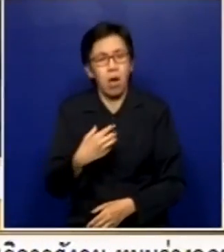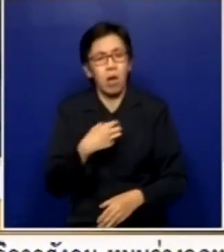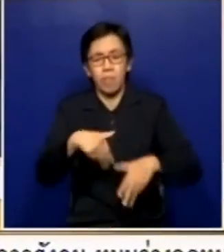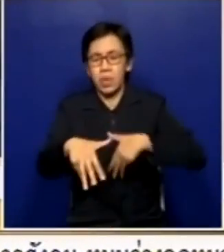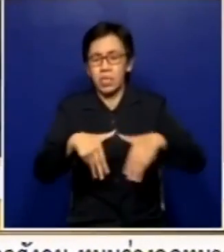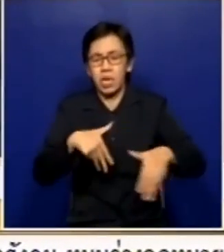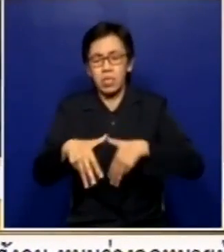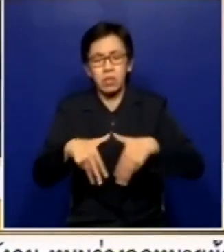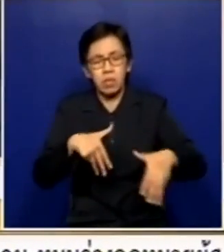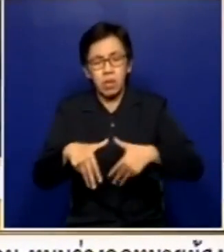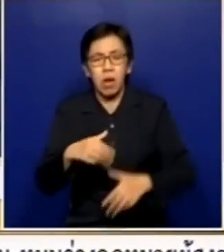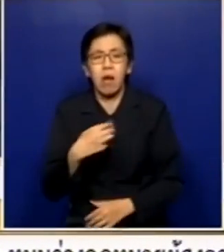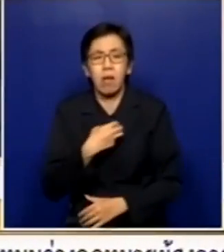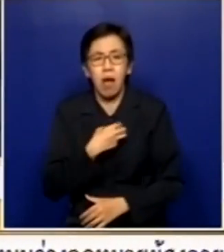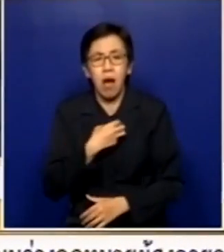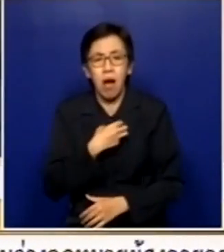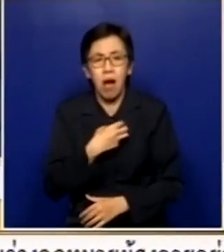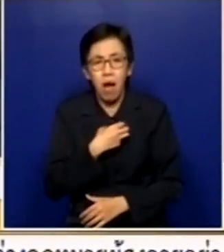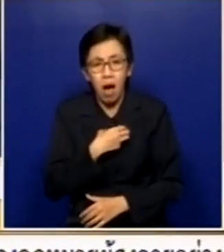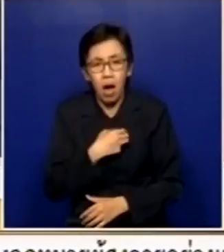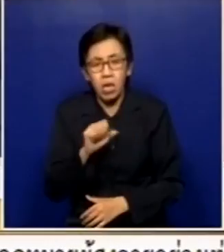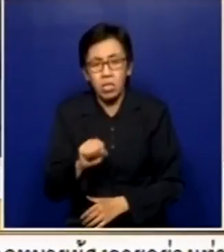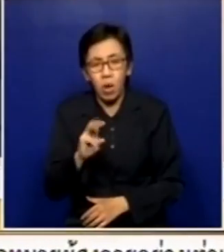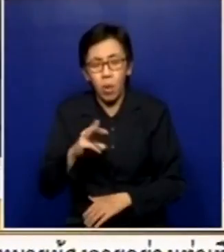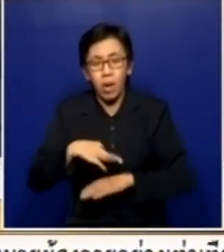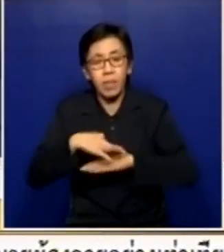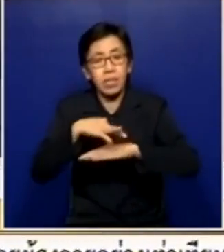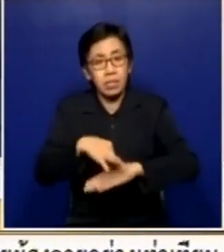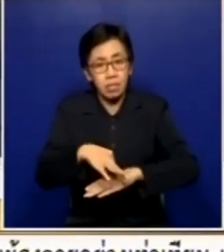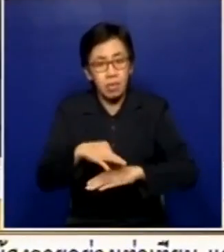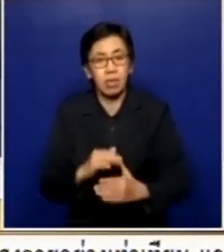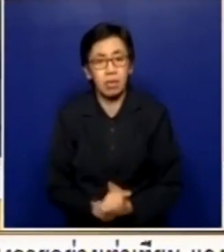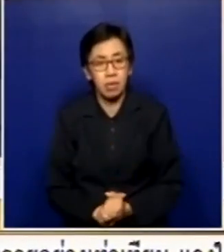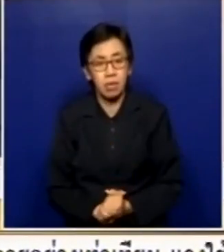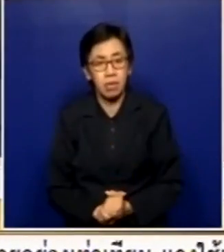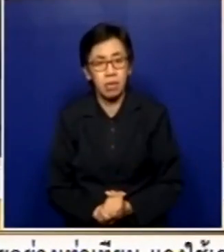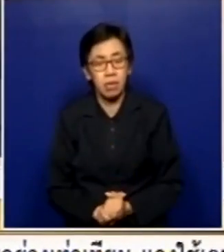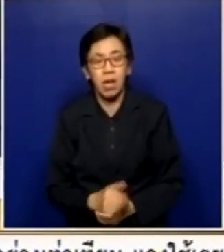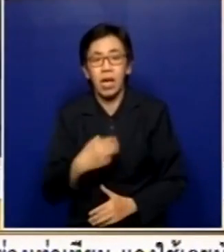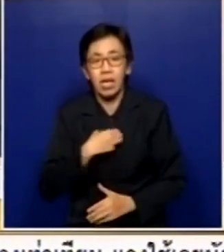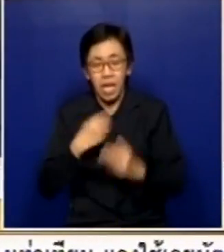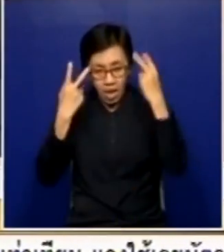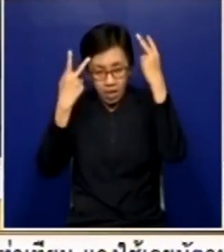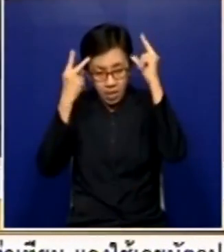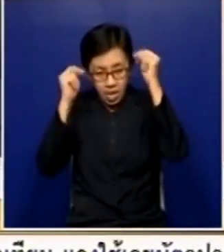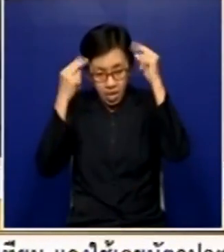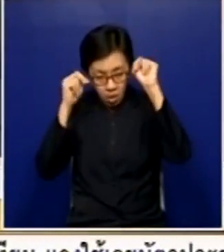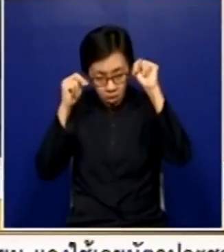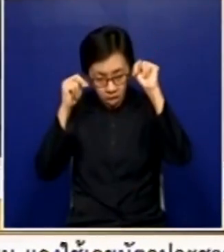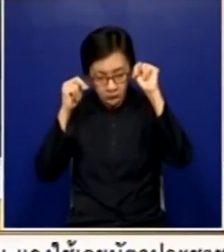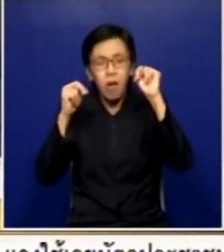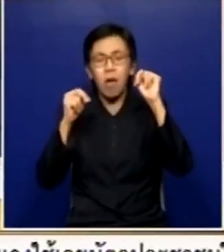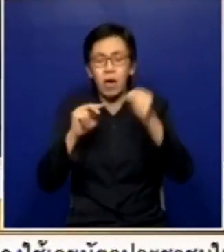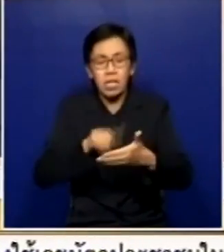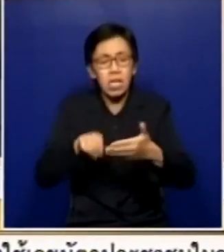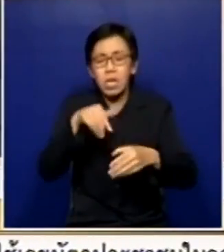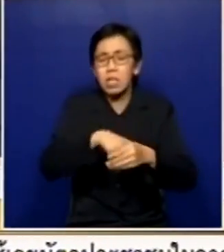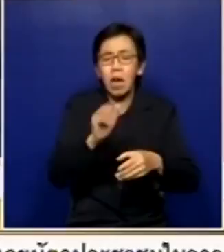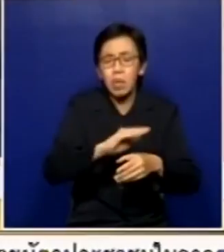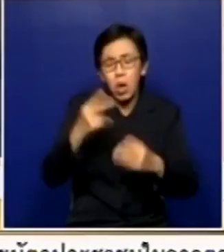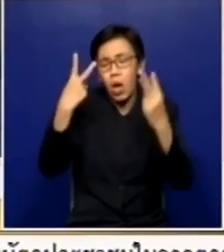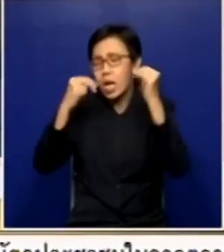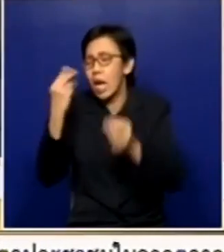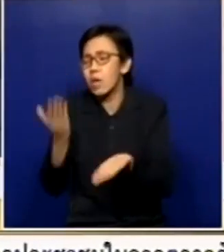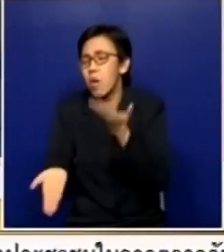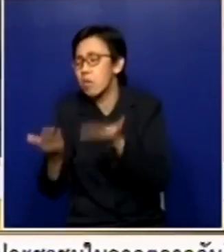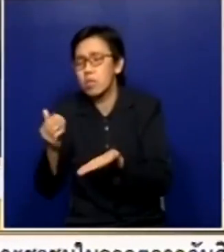ชนส่วนใหญ่เลือกเข้ามาต้องการให้มีสวจากการแต่งตั้งหรือต้องการที่มีนายกรัฐมนตรีที่ไม่ได้มาจากการเลือกตั้งหรือต้องการให้